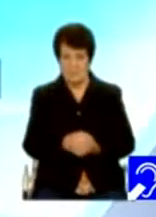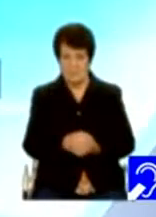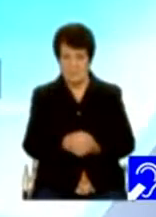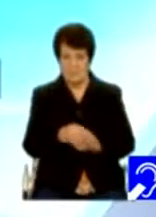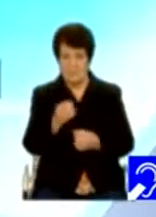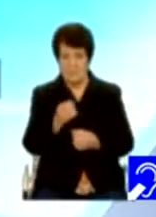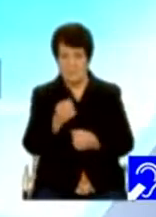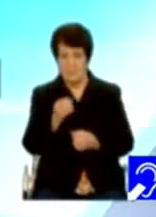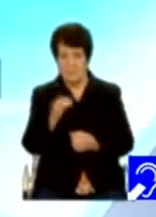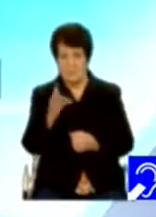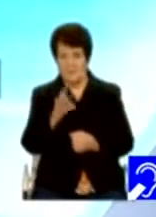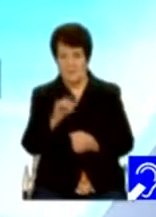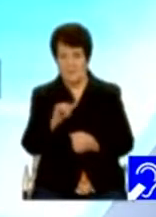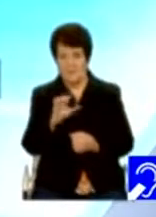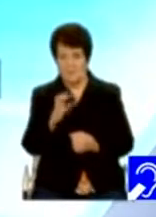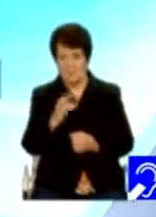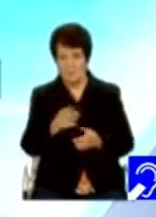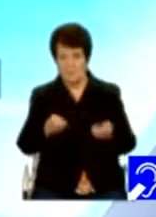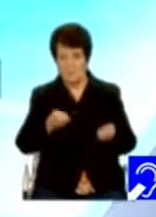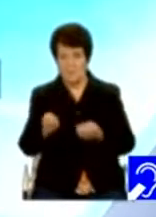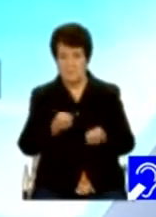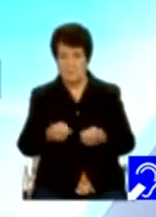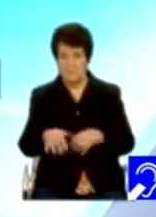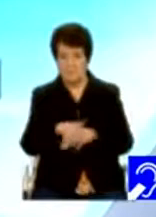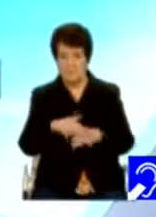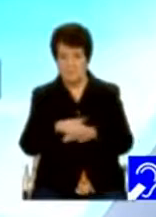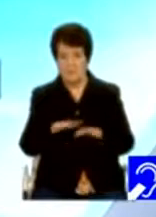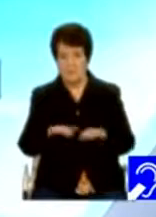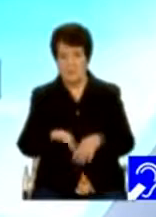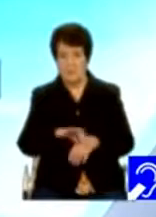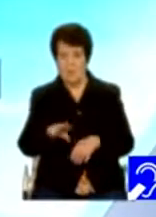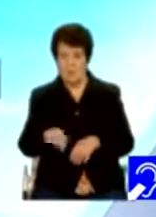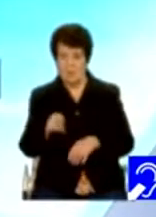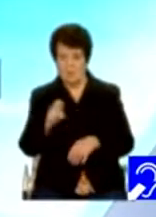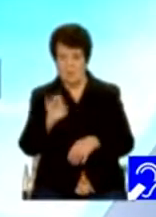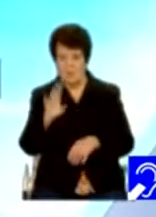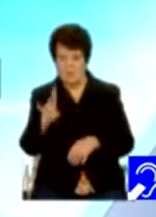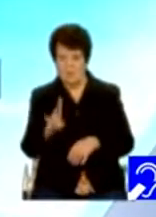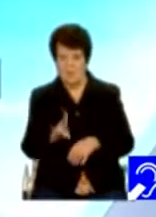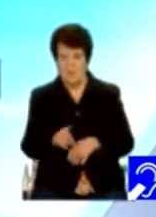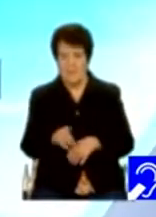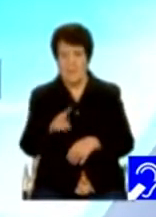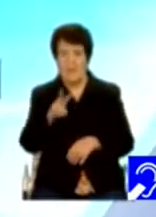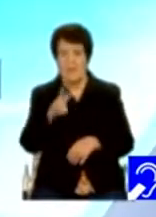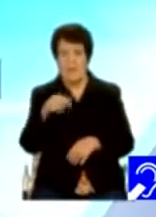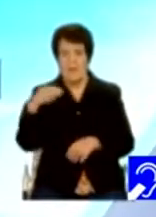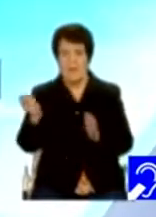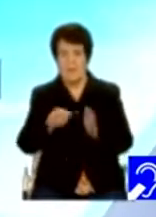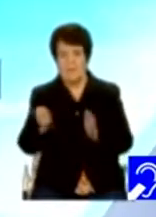blocul Renato Usatăi, administrația publică locală, da, au furat prin licitații trocate